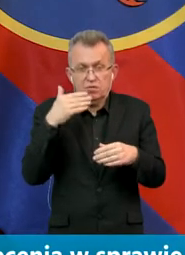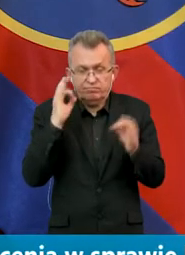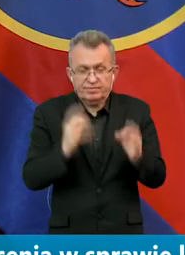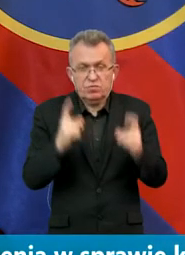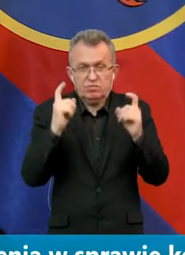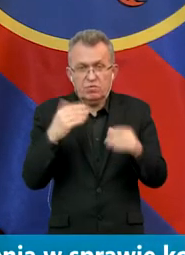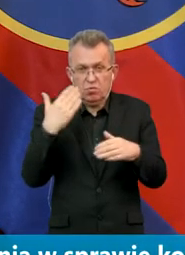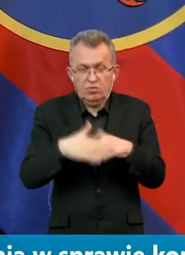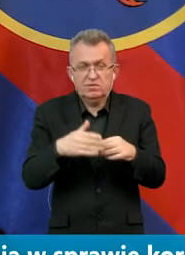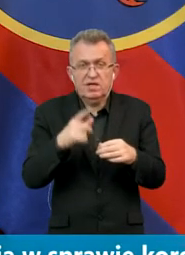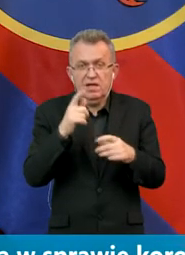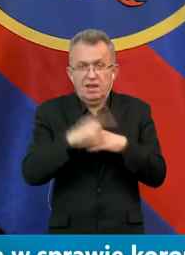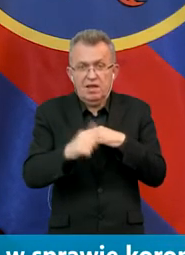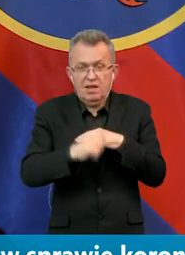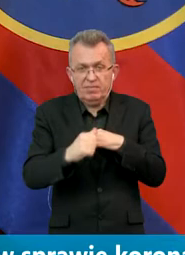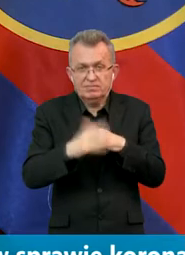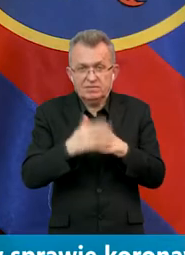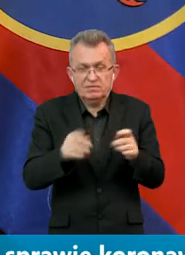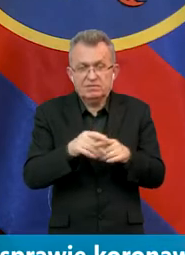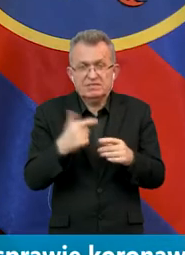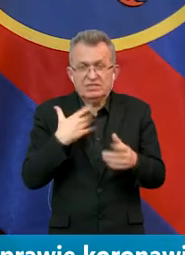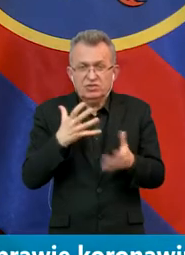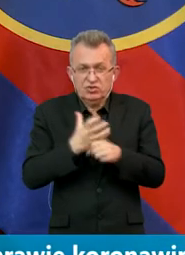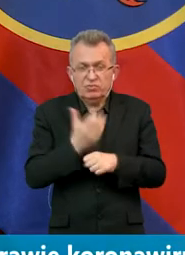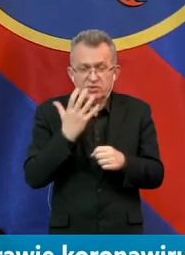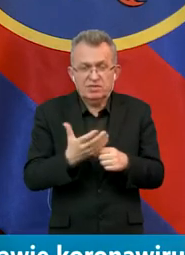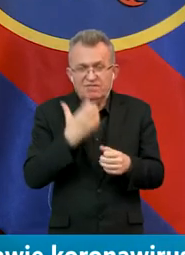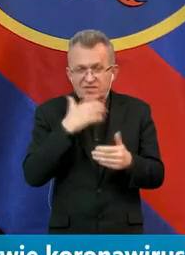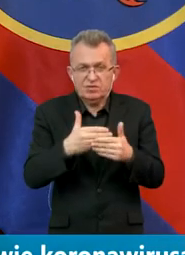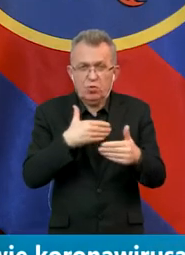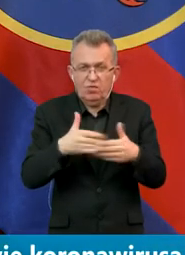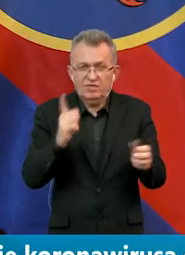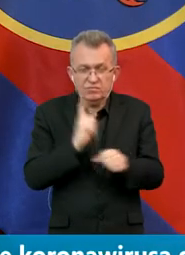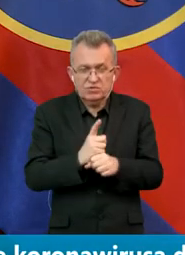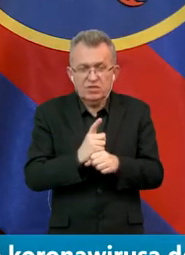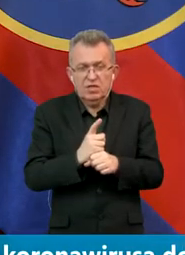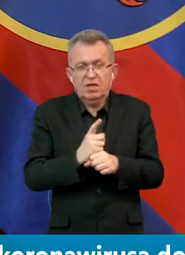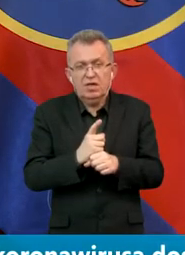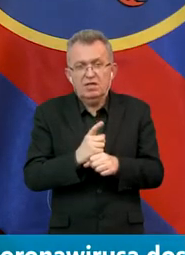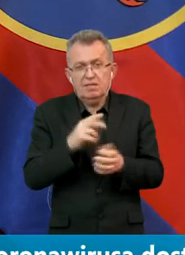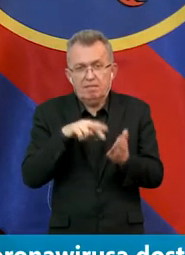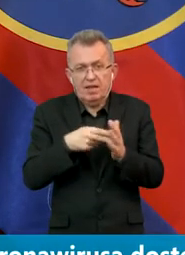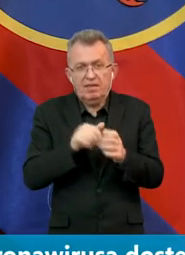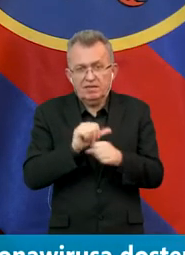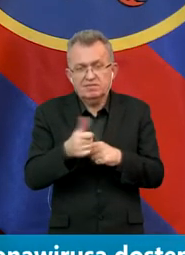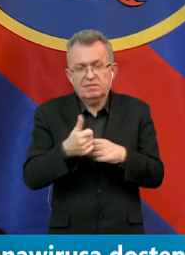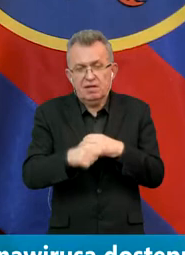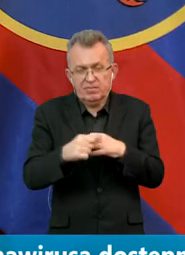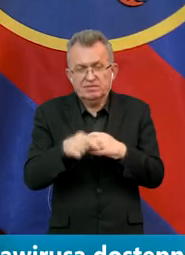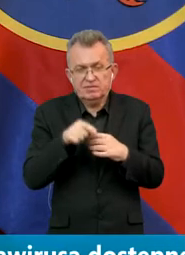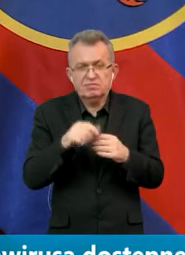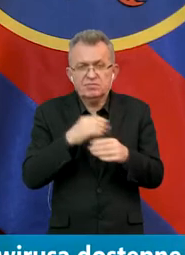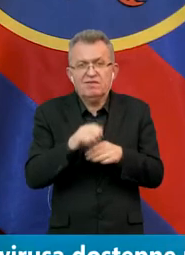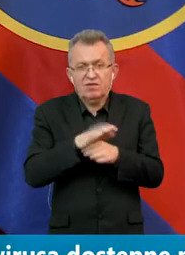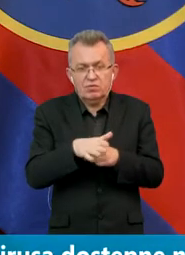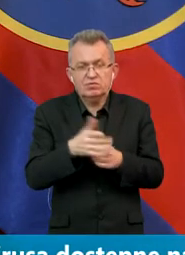więc myślę, że oczywiście ciśniemy, żeby to było jak najszybciej, żeby jak najwcześniej otworzyć plażę, no ale niestety nie wszystko się z powodu COVID-u